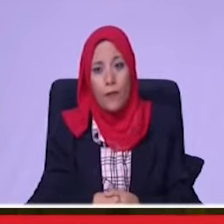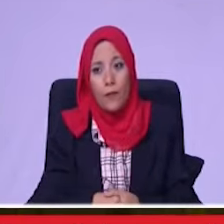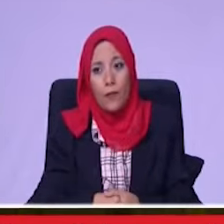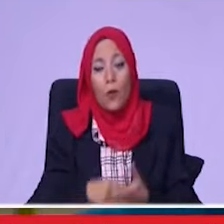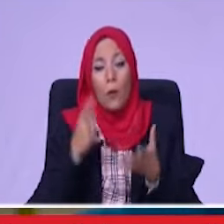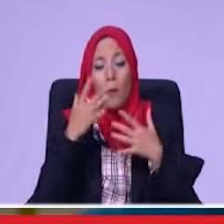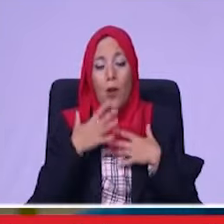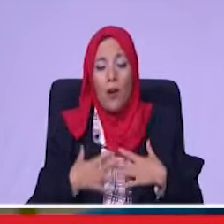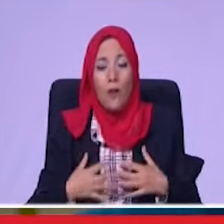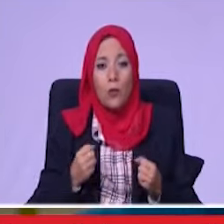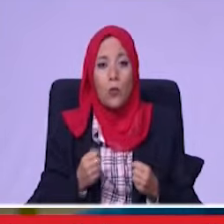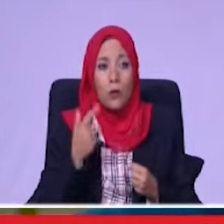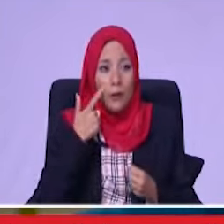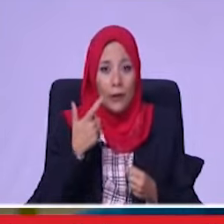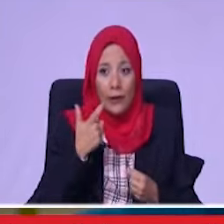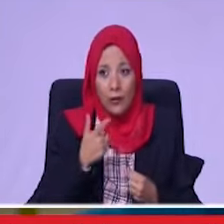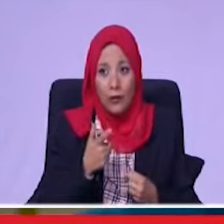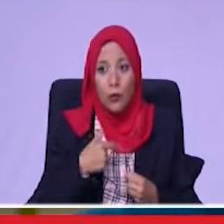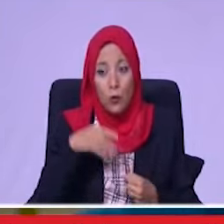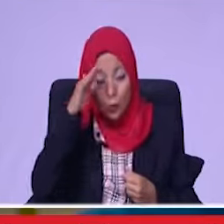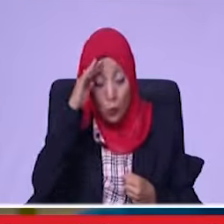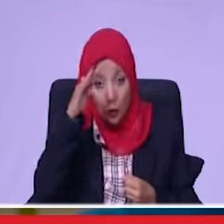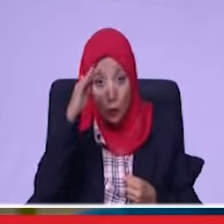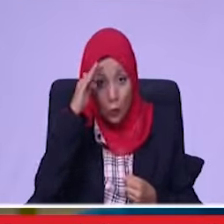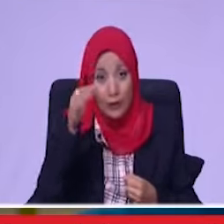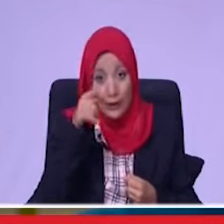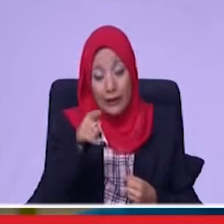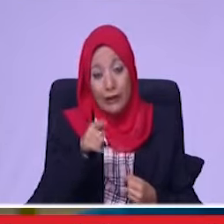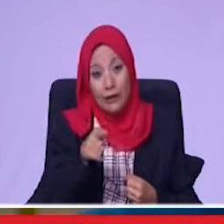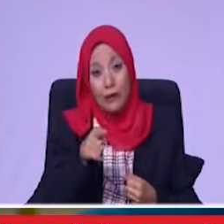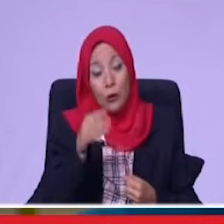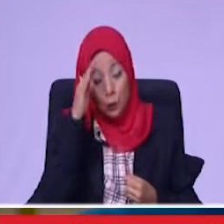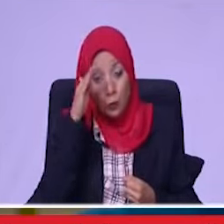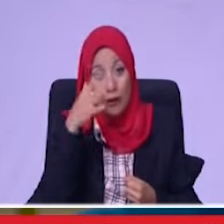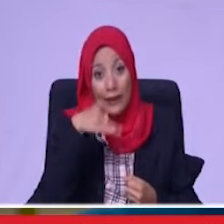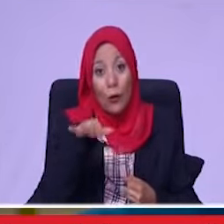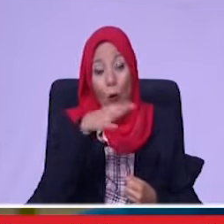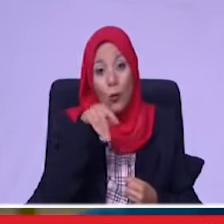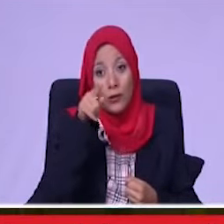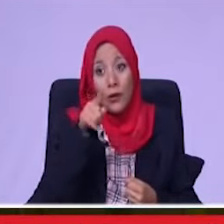يحفظه ويبارك فيك. بشكرك. الله يبارك فيك. بشكرك،